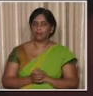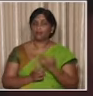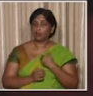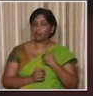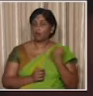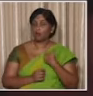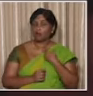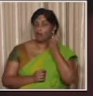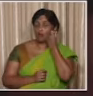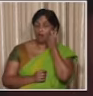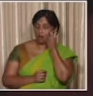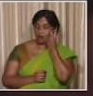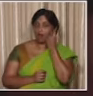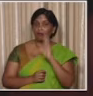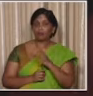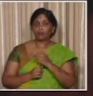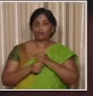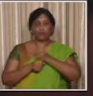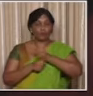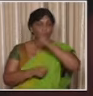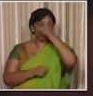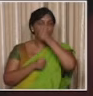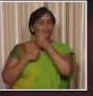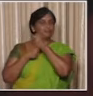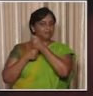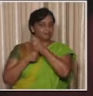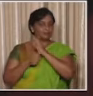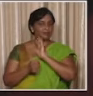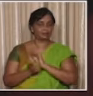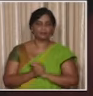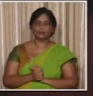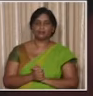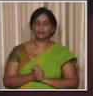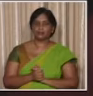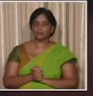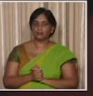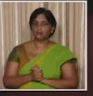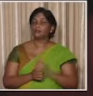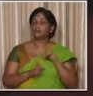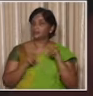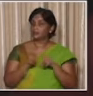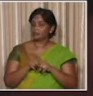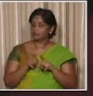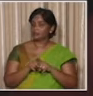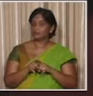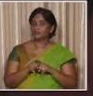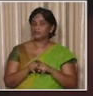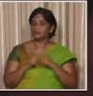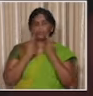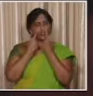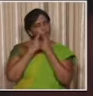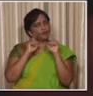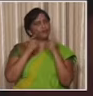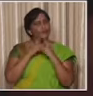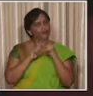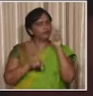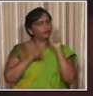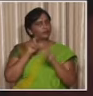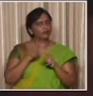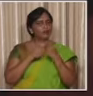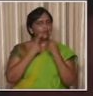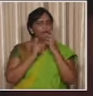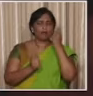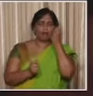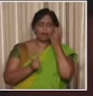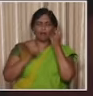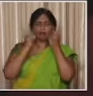අපි අලුත් අදහස් වලට මුතුකොඩ ඉහලන්නට ඕනේ කාලේ. ඒ වගේම තමයි විවිධ අයගේ විවිධ